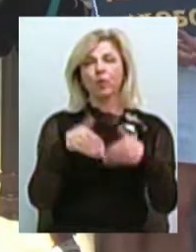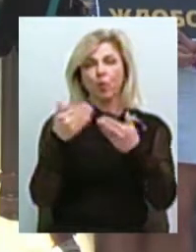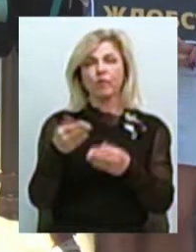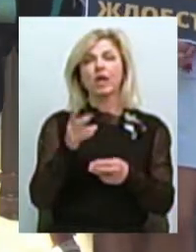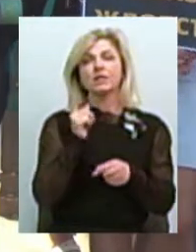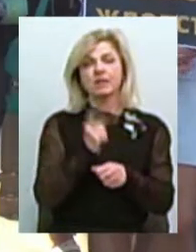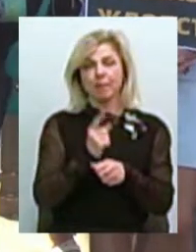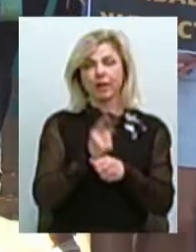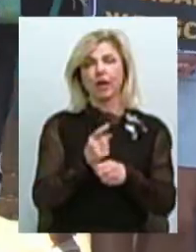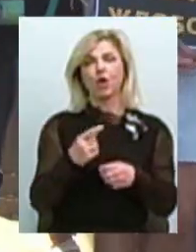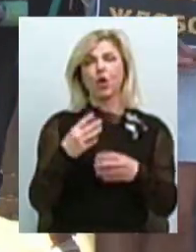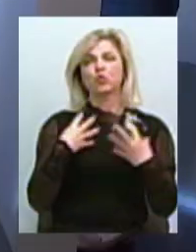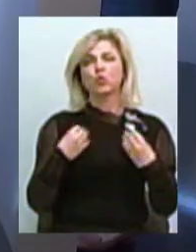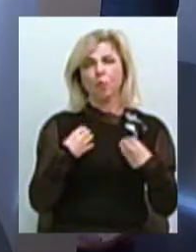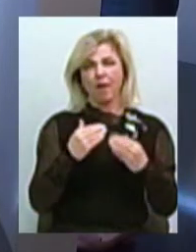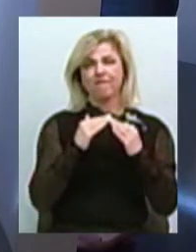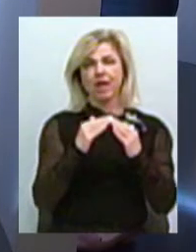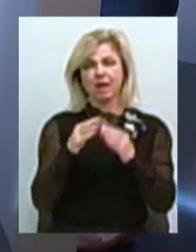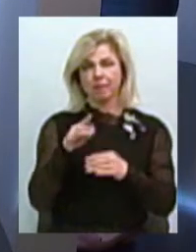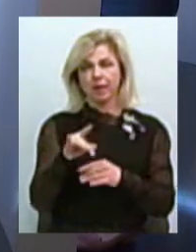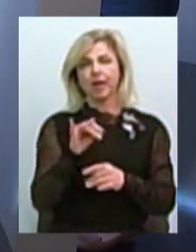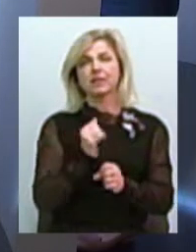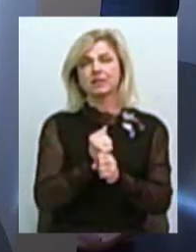ферми та створити зоополіцію.